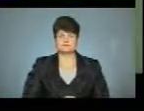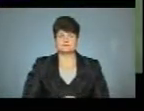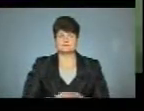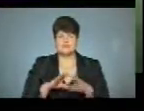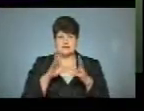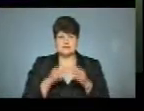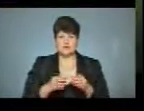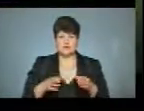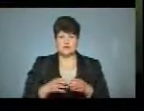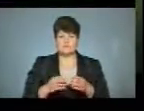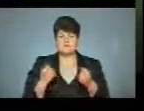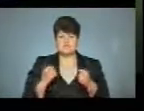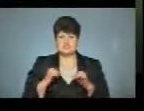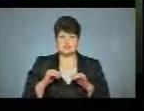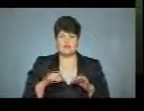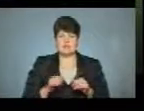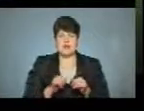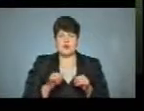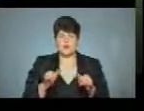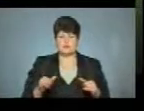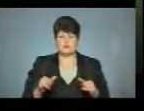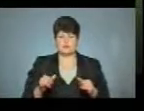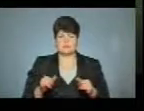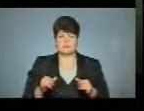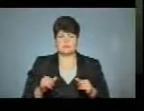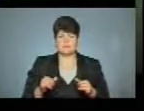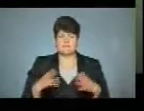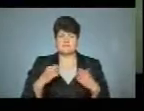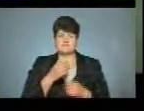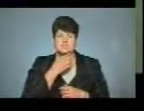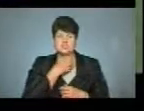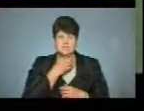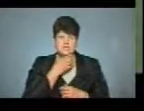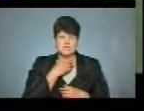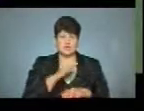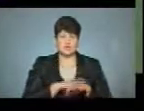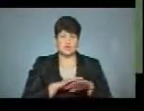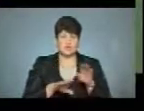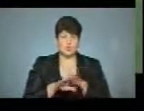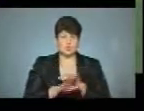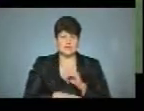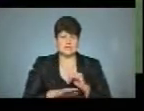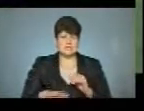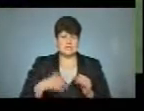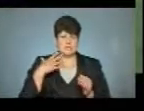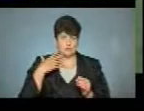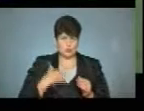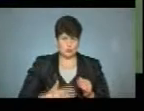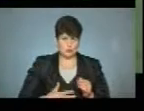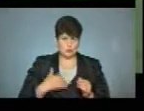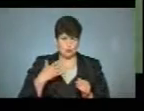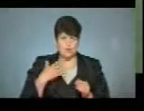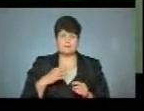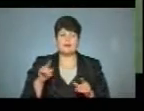Загальний комплекс фізичних вправ на розвиток м'язів шиї, рук, ніг, тулуба.